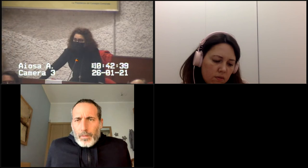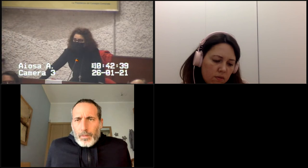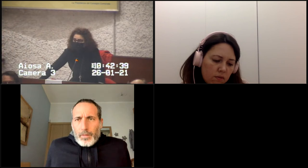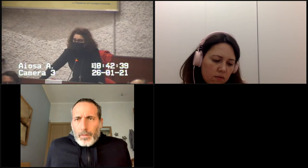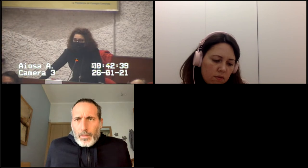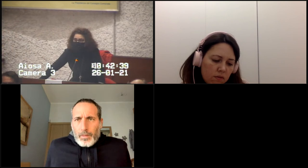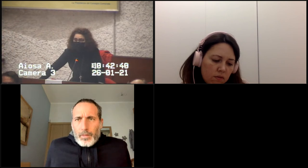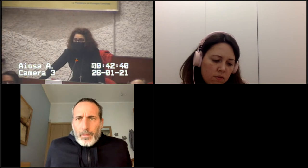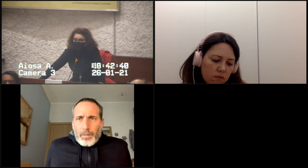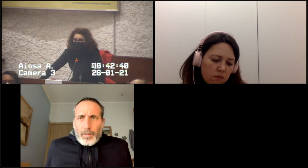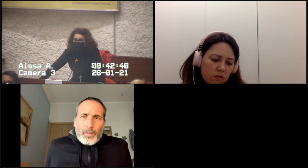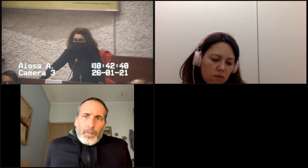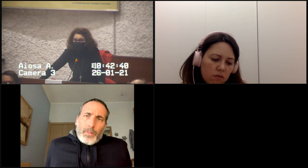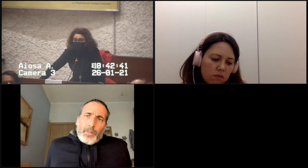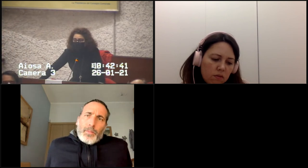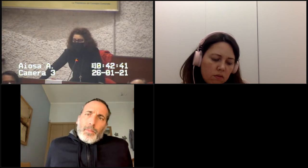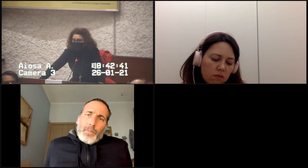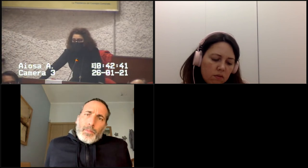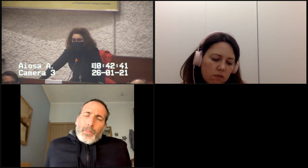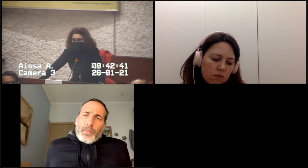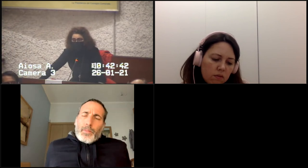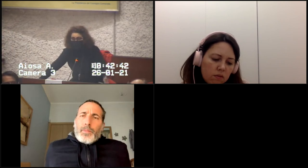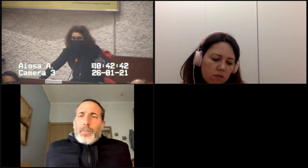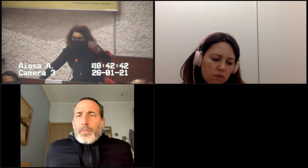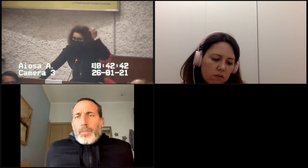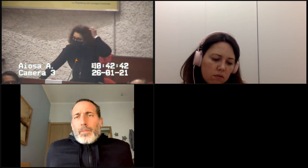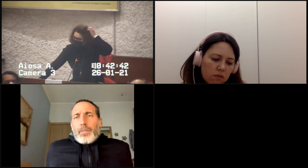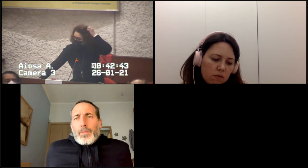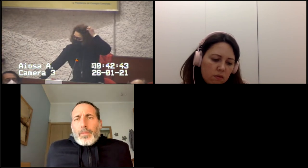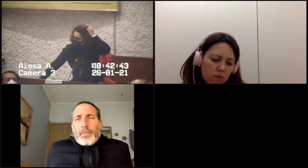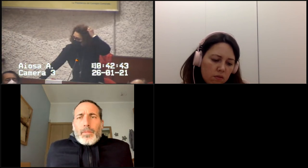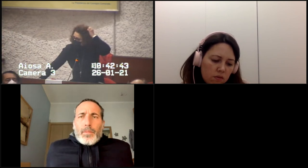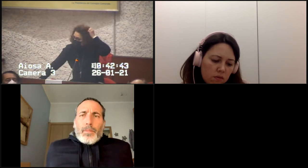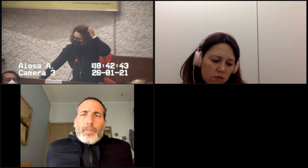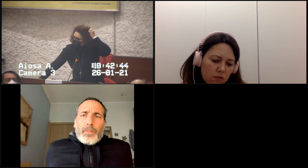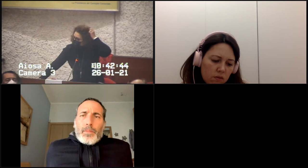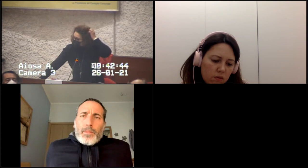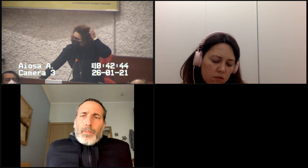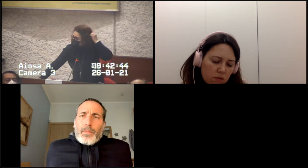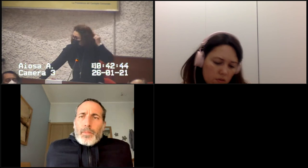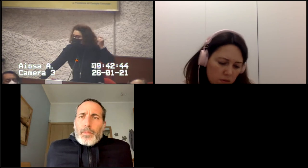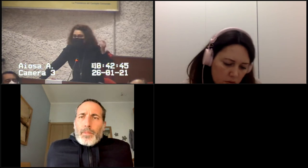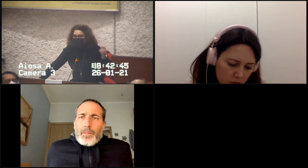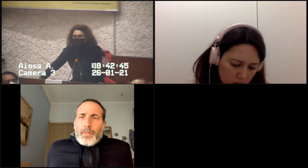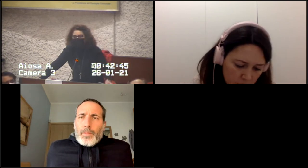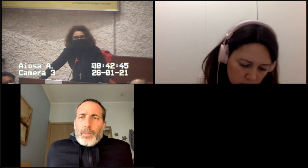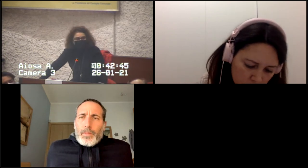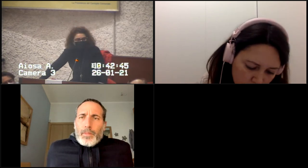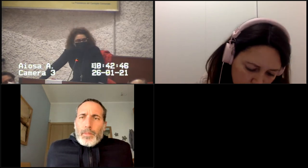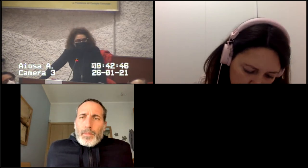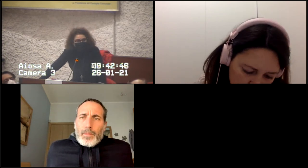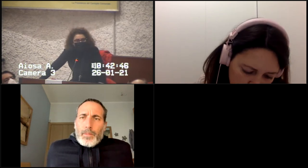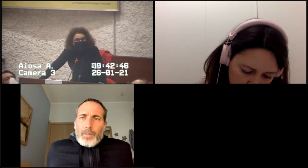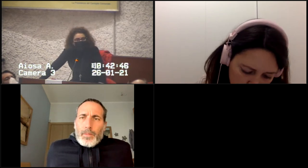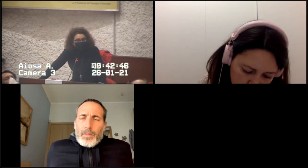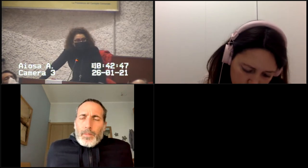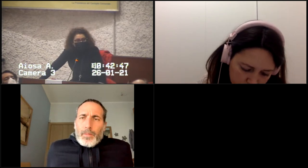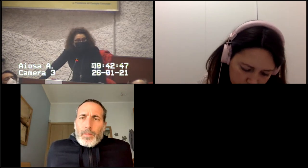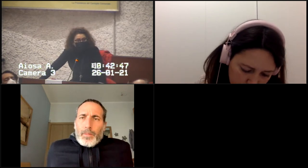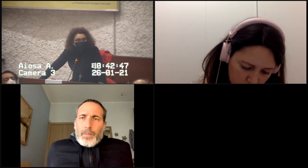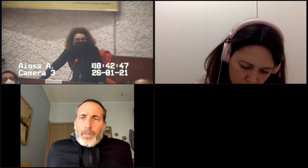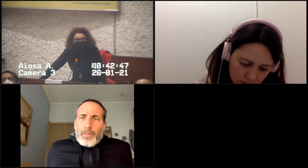la Capigruppo l'argomento sia delle interrogazioni che delle mozioni